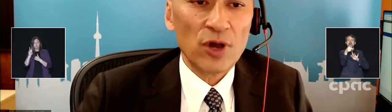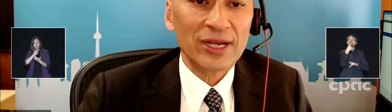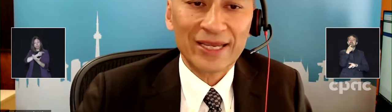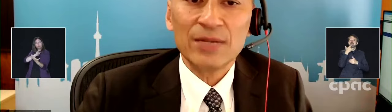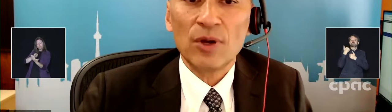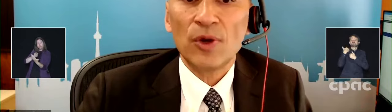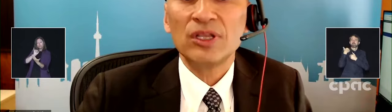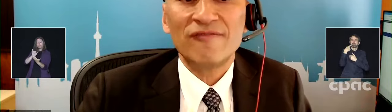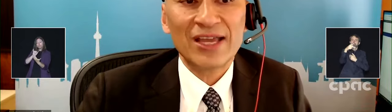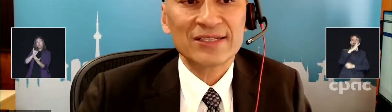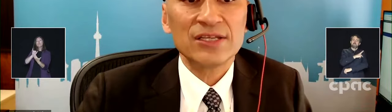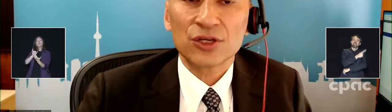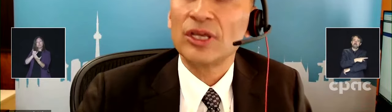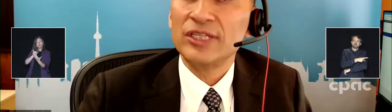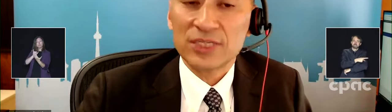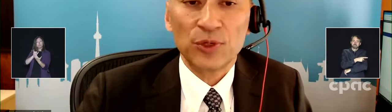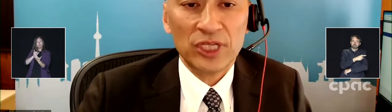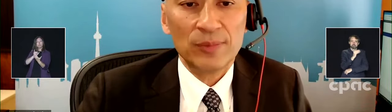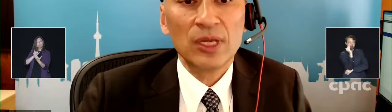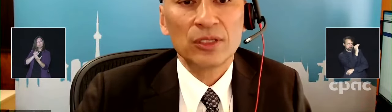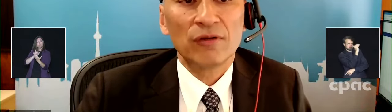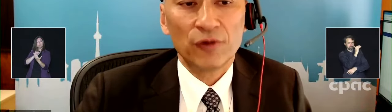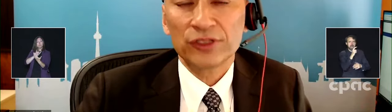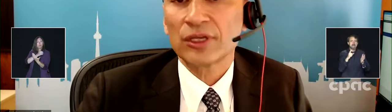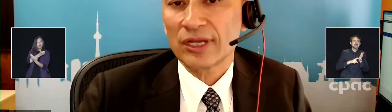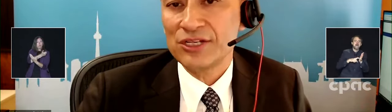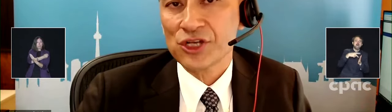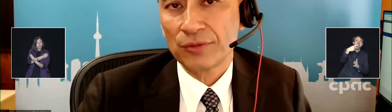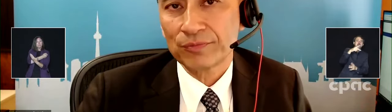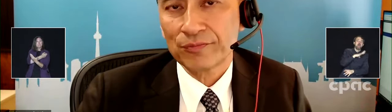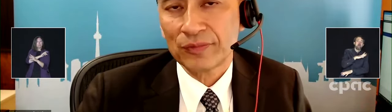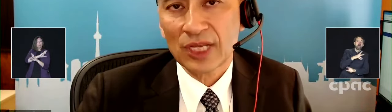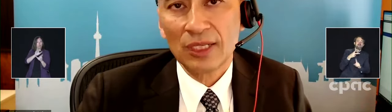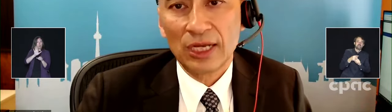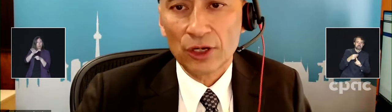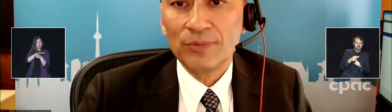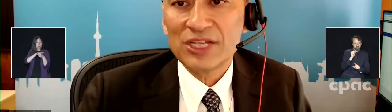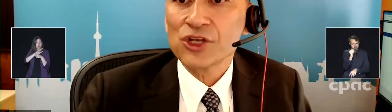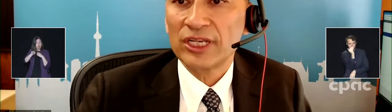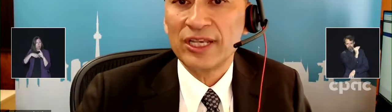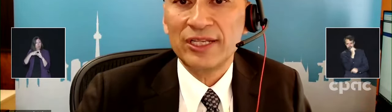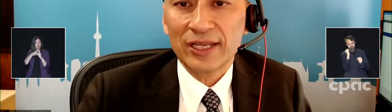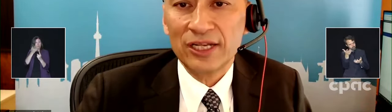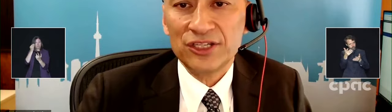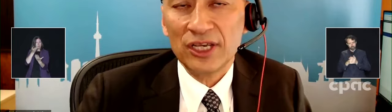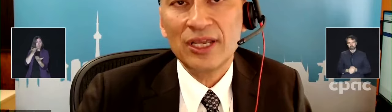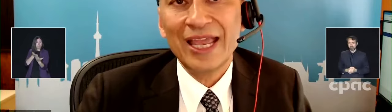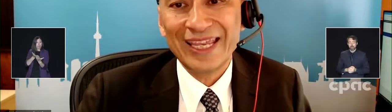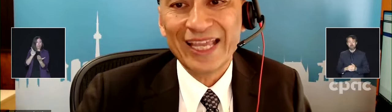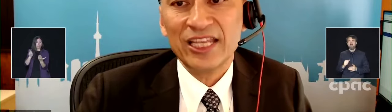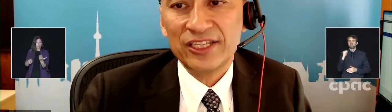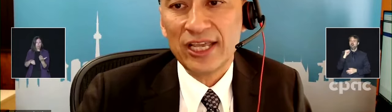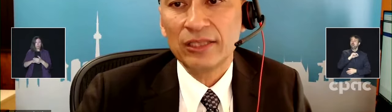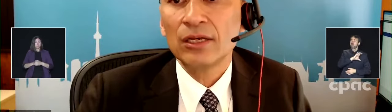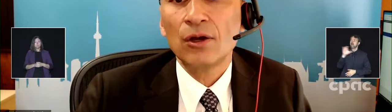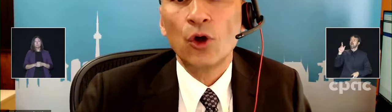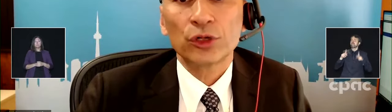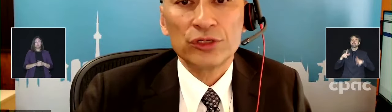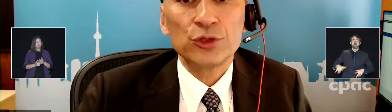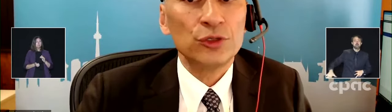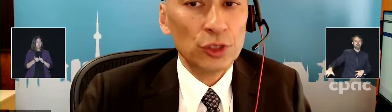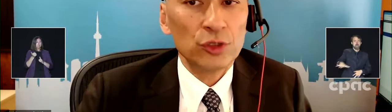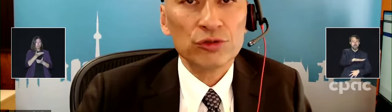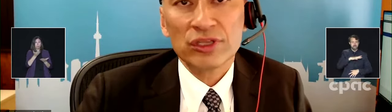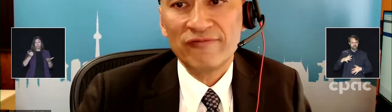pour savoir à quel moment le vaccin sera disponible dans votre région. La grande majorité des Canadiens et Canadiennes